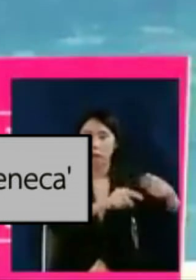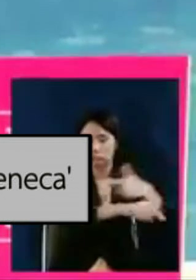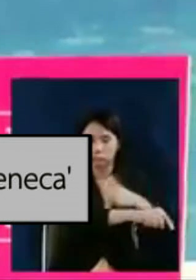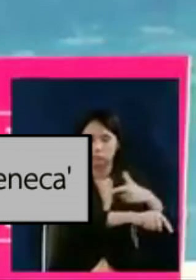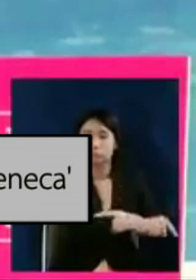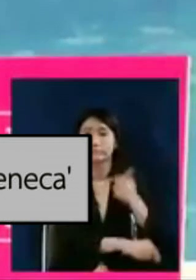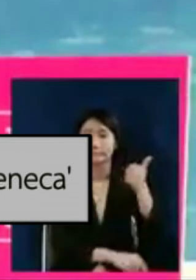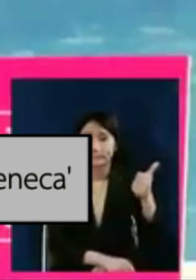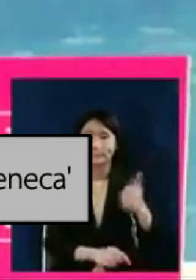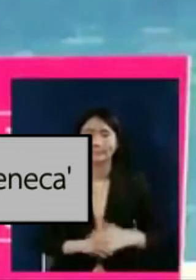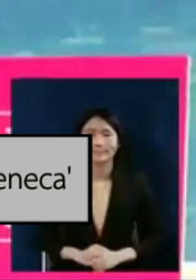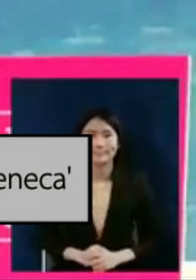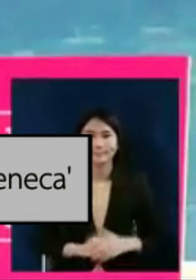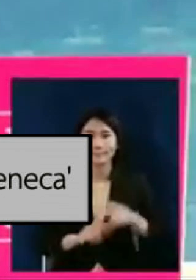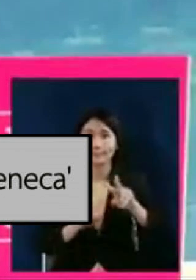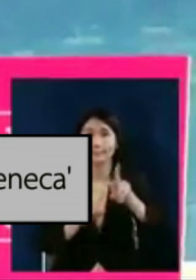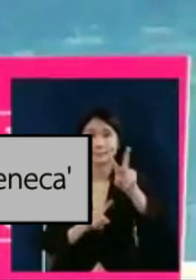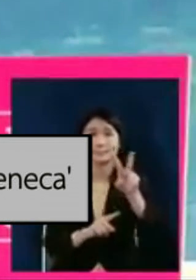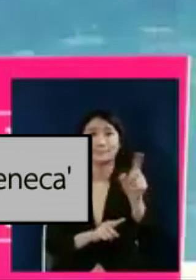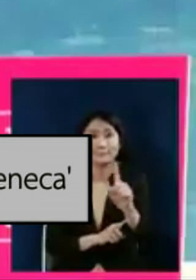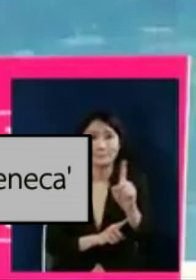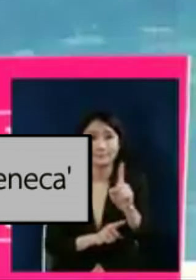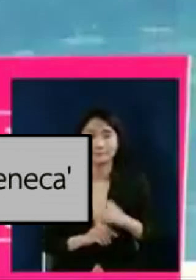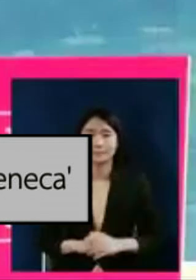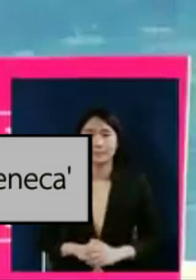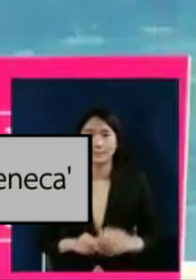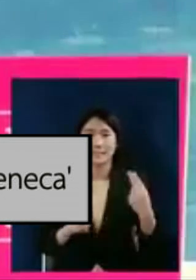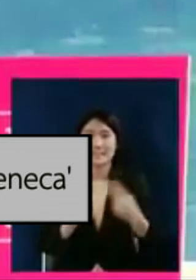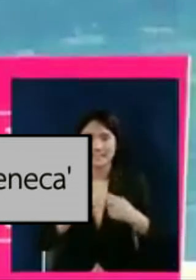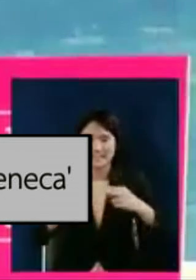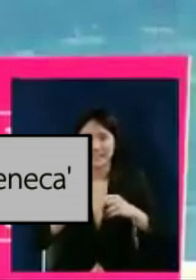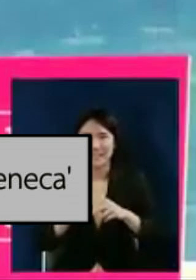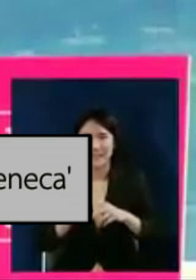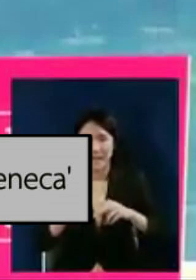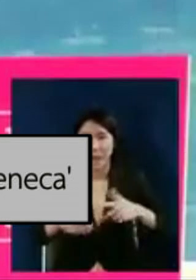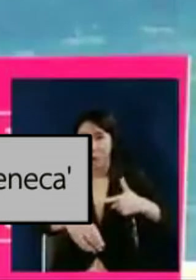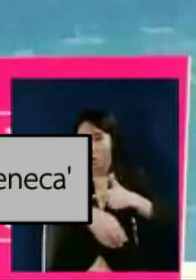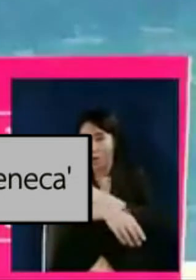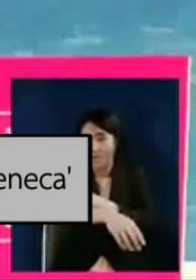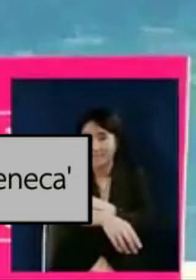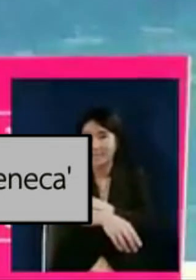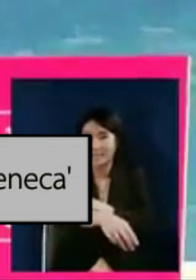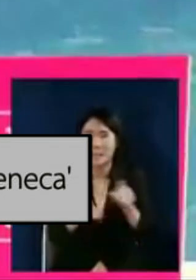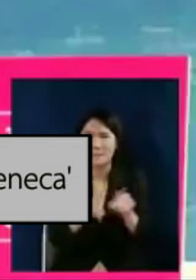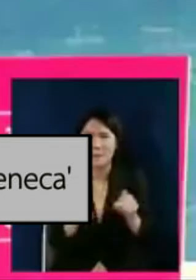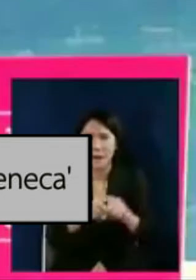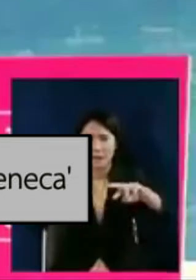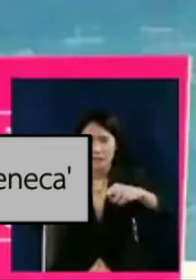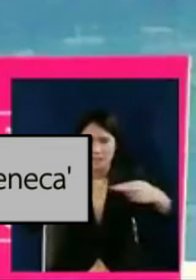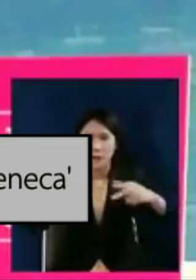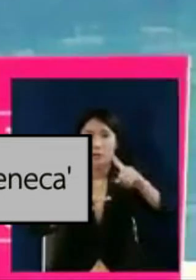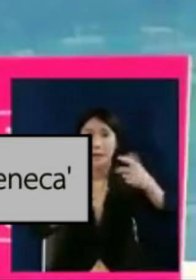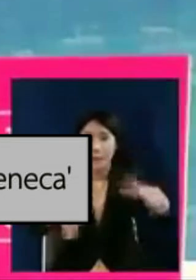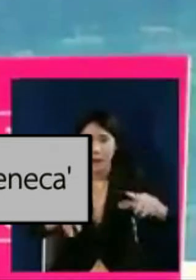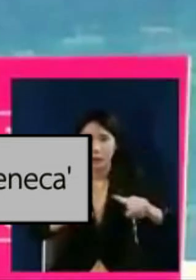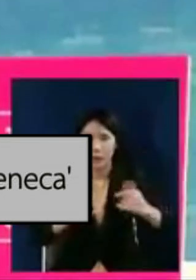ส่วนตัวที่ 2นี่แหละครับที่เราเลือกอยู่ในครับก็คือเป็นแลคซีนเชื้อตายซึ่งเป็นเจ๊ดิChannelแอคซีนที่เราใช้กันอยู่